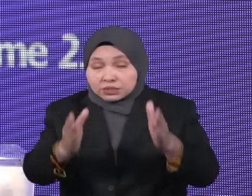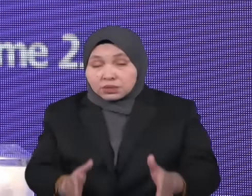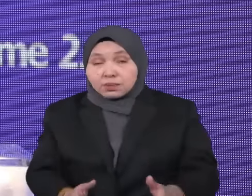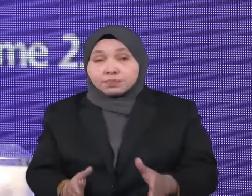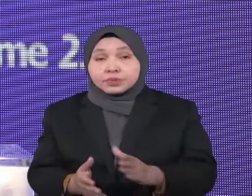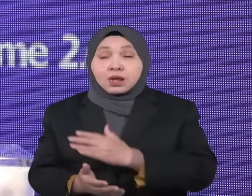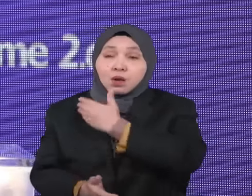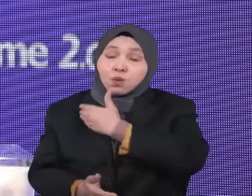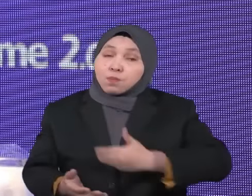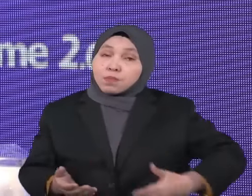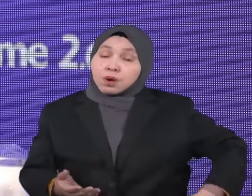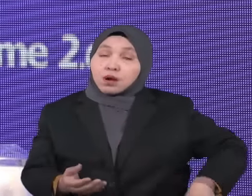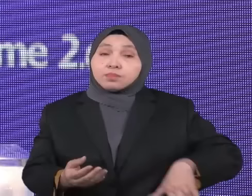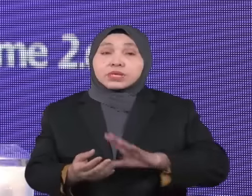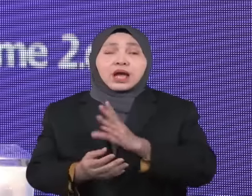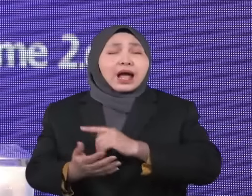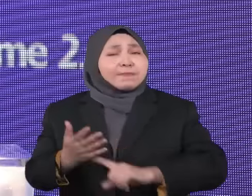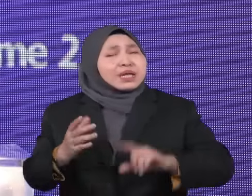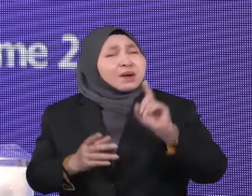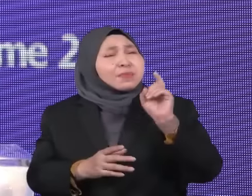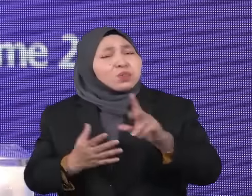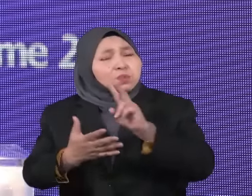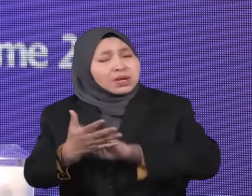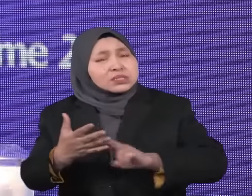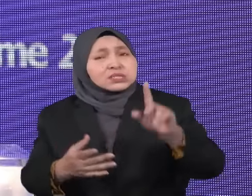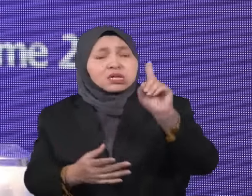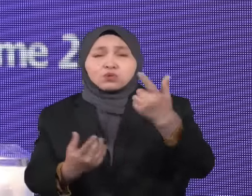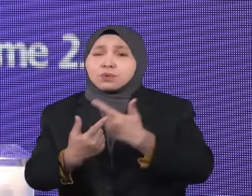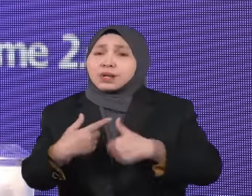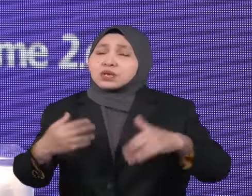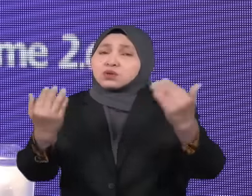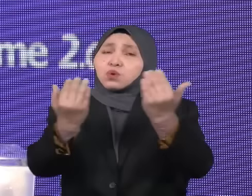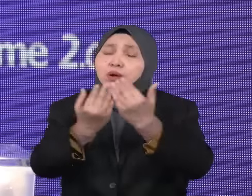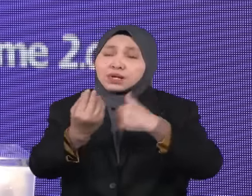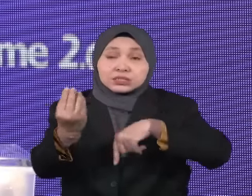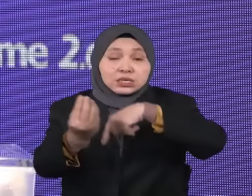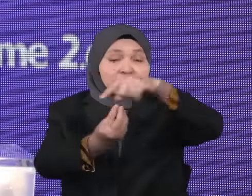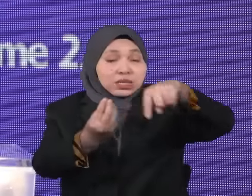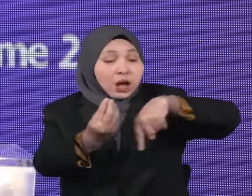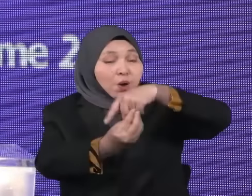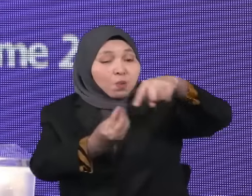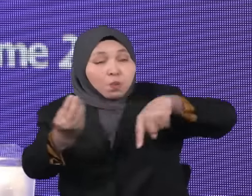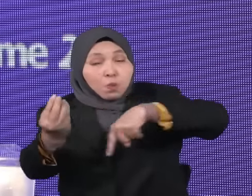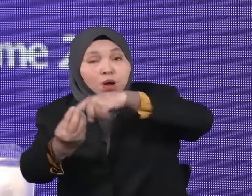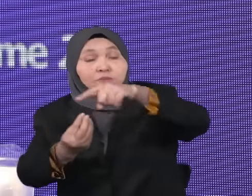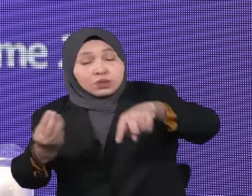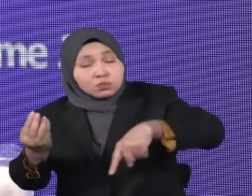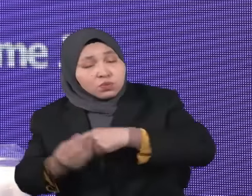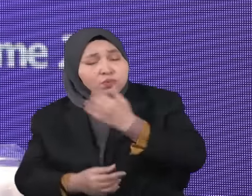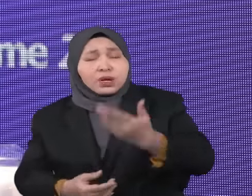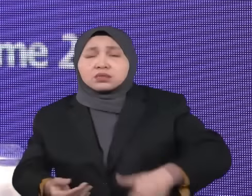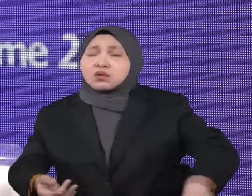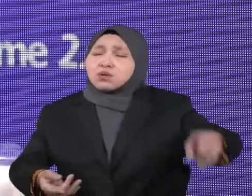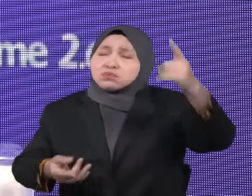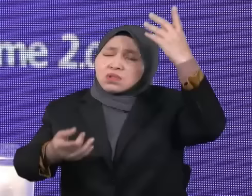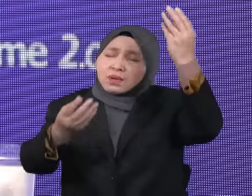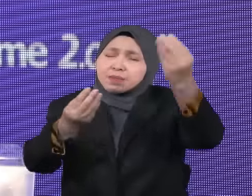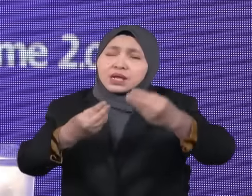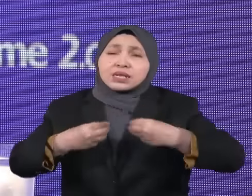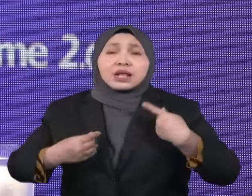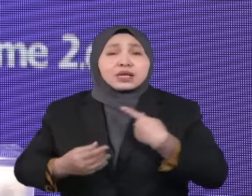umrah, apakah yang mereka perlu baca. Salah satunya doa ketika tawaf itu, Rabbana atina fid dunya hasanah wa